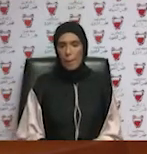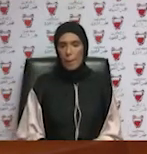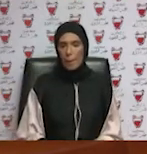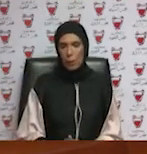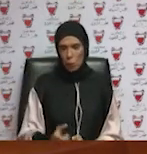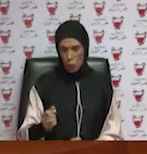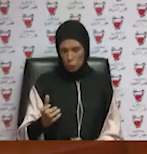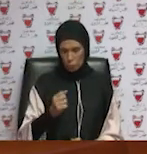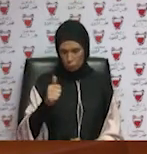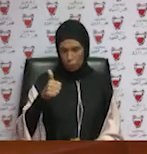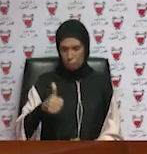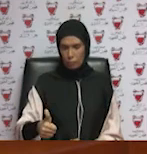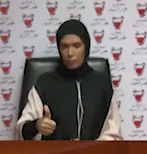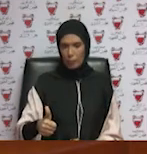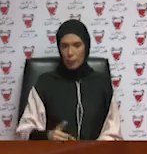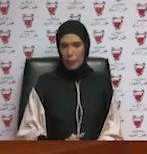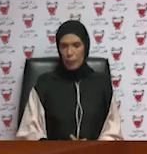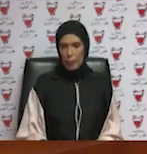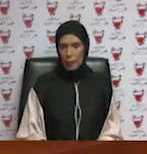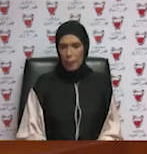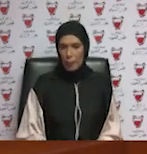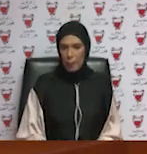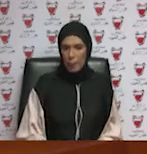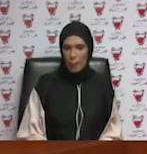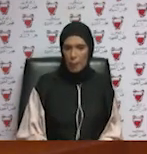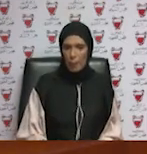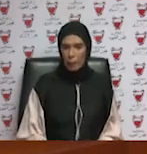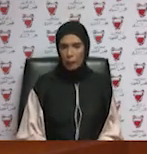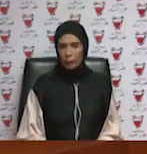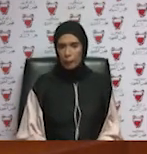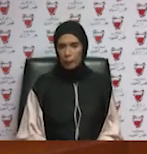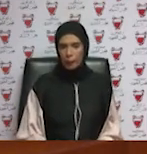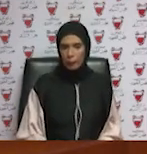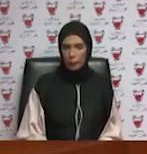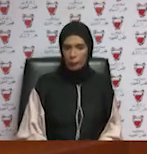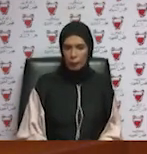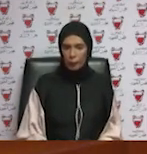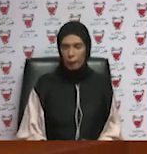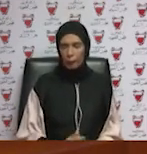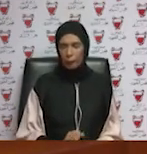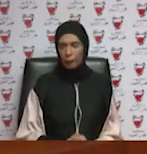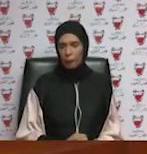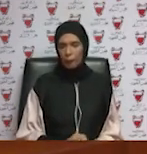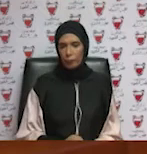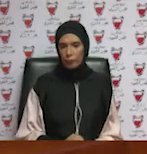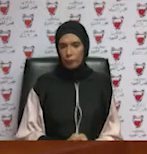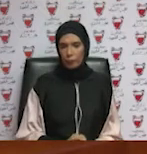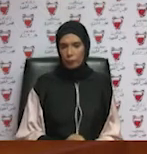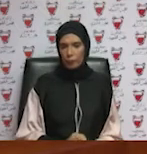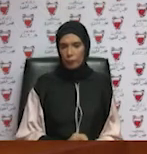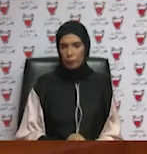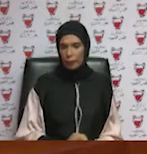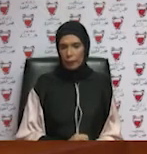تستغل هذه الوفرة في إنشاء مثلاً أو أخذ التعليم